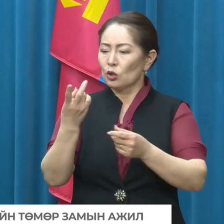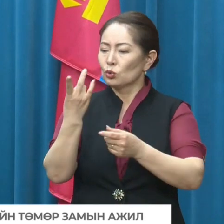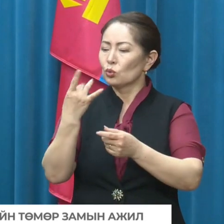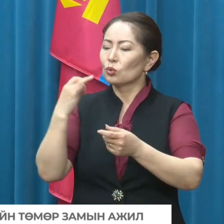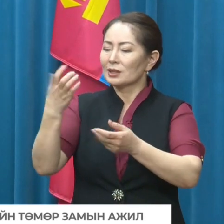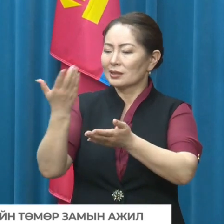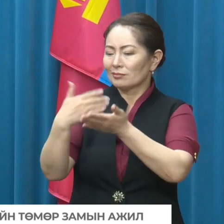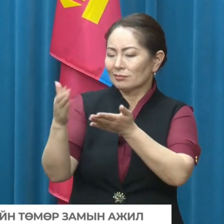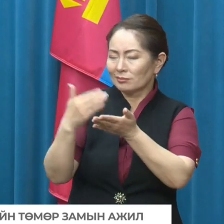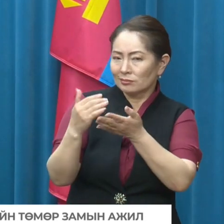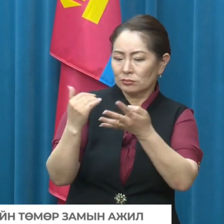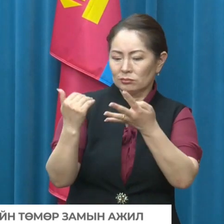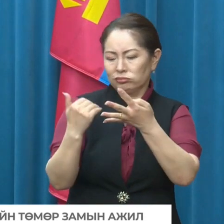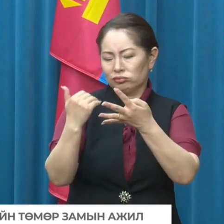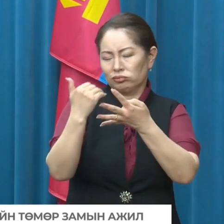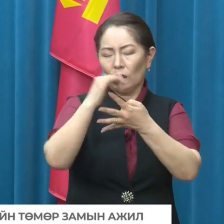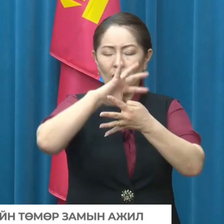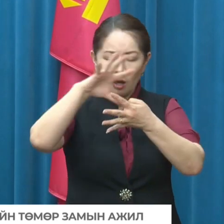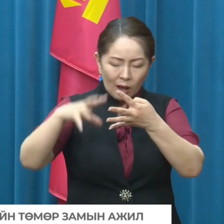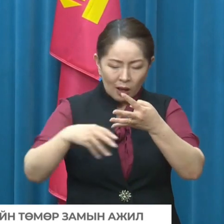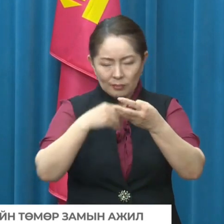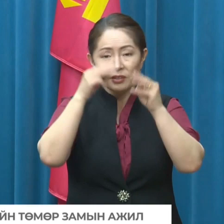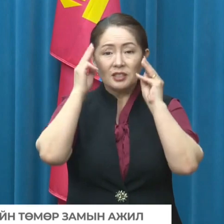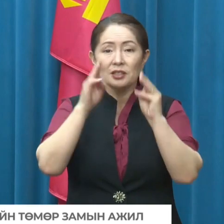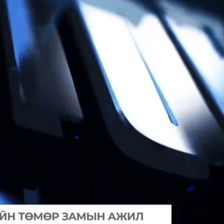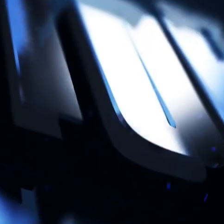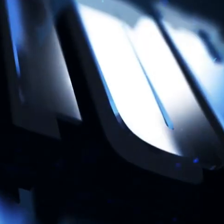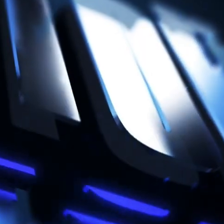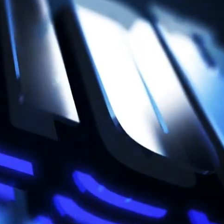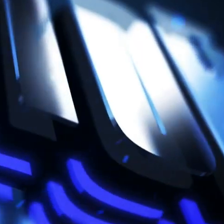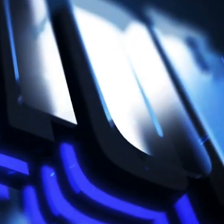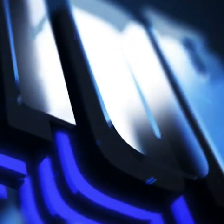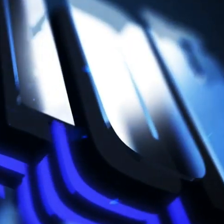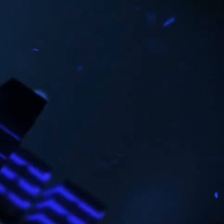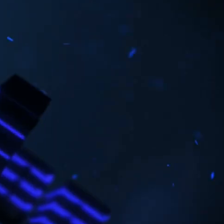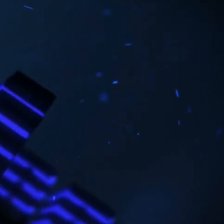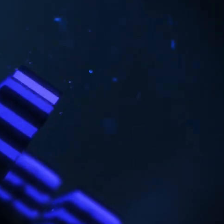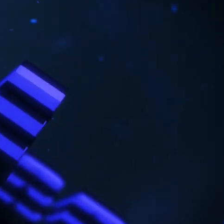асуудлуудыг үе шаттай зохицорн шийдвэрлэхээр хэлцээ бол үргэлжилж байна.